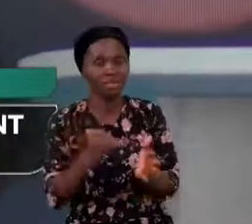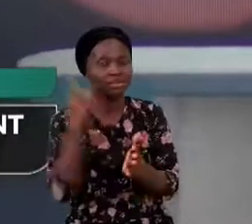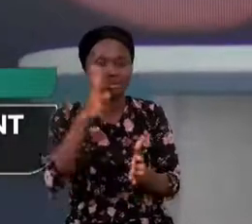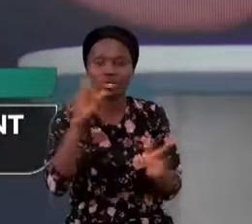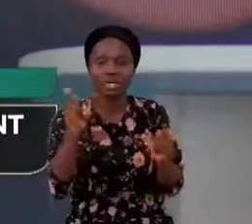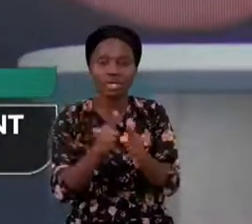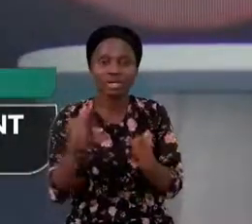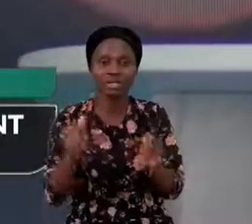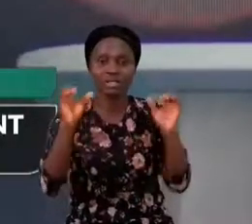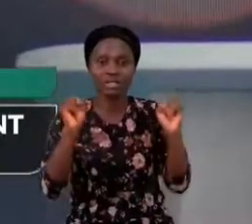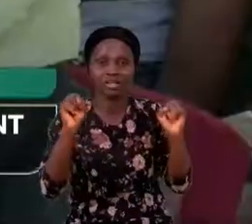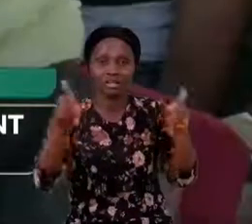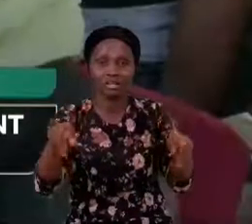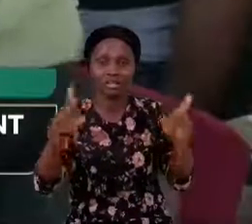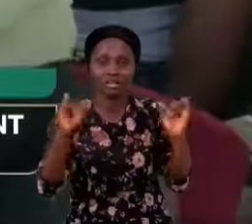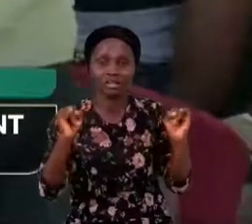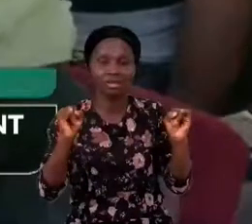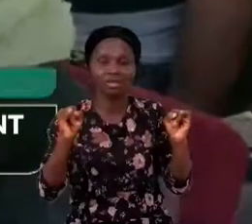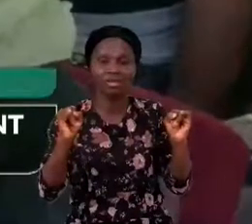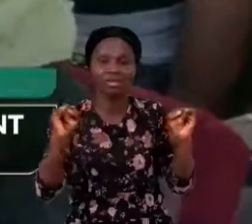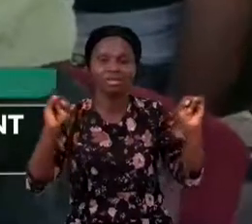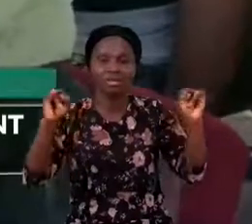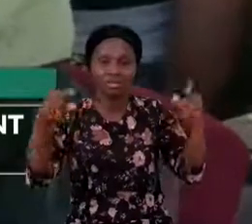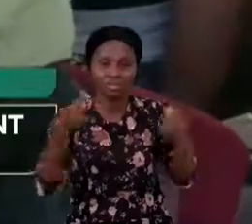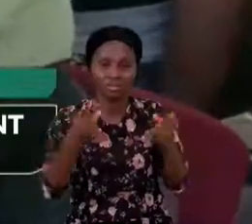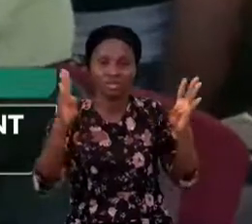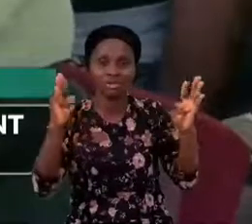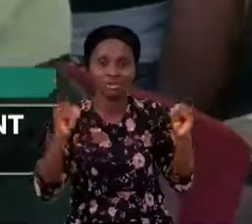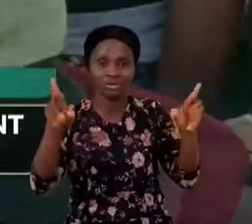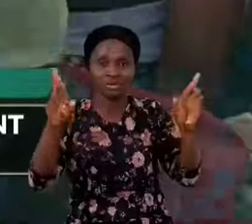une grande réalisation dans ta vie au nom de Jésus.